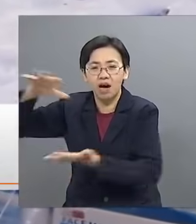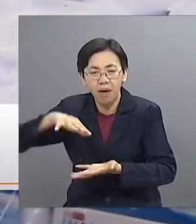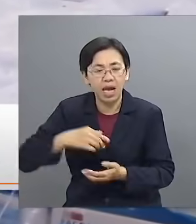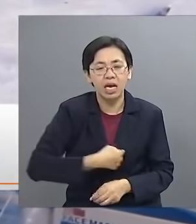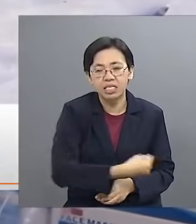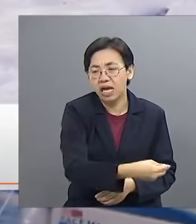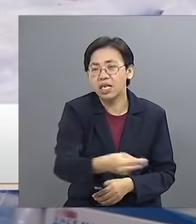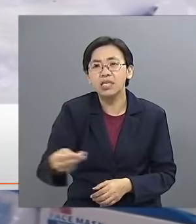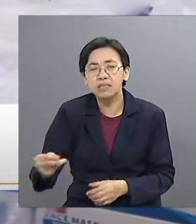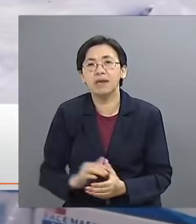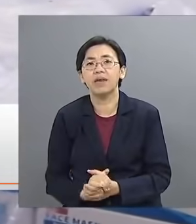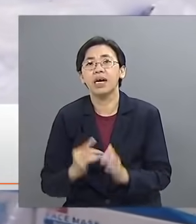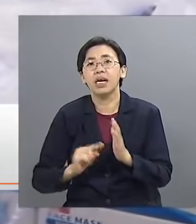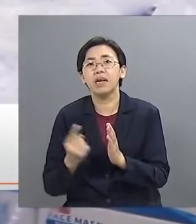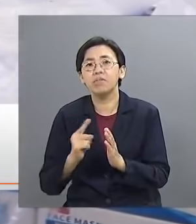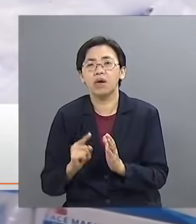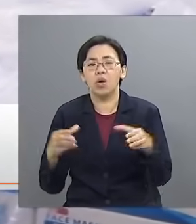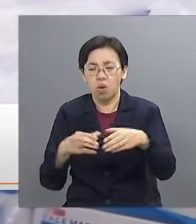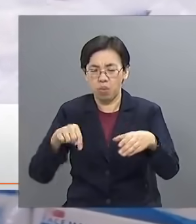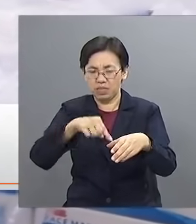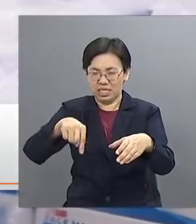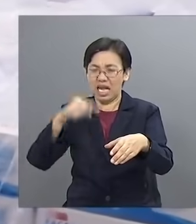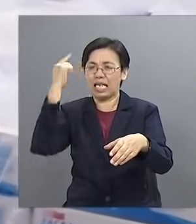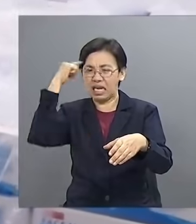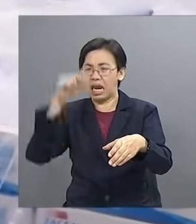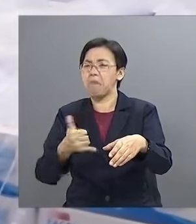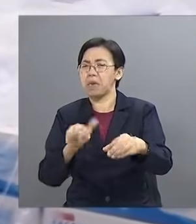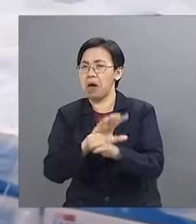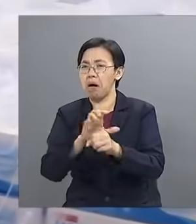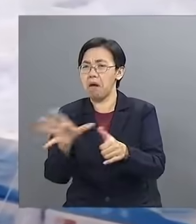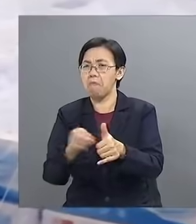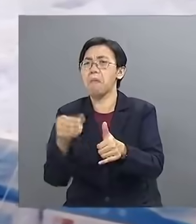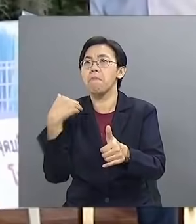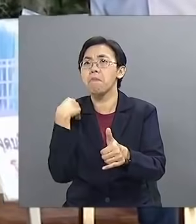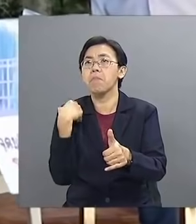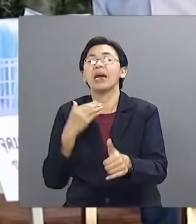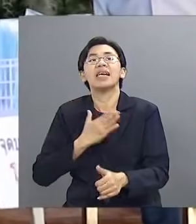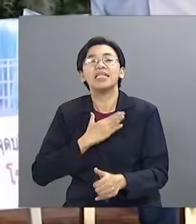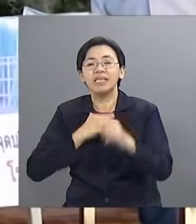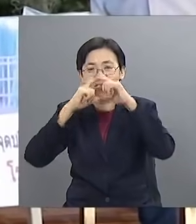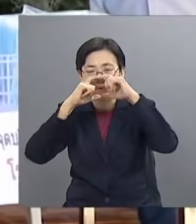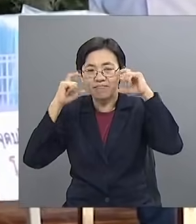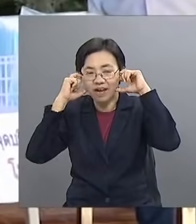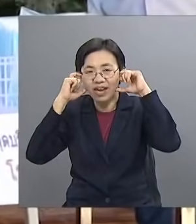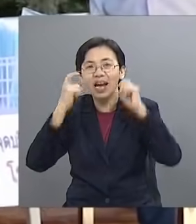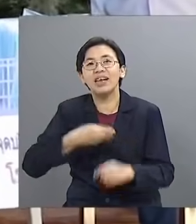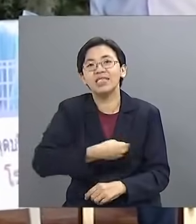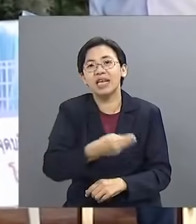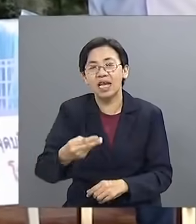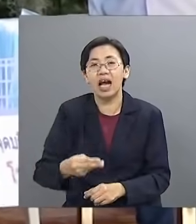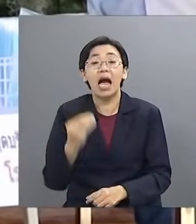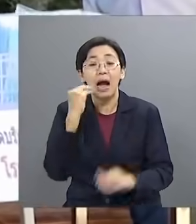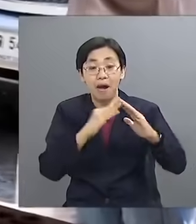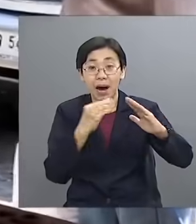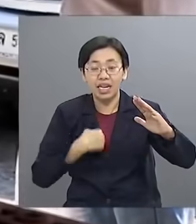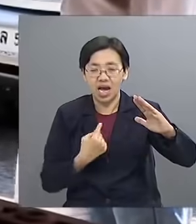ที่กลุ่มไหนที่เป็นจุดเสี่ยงมากเราใช้แมสคือแต่ละบ้านหนึ่งกล่องตอนนี้จะพ